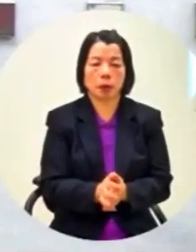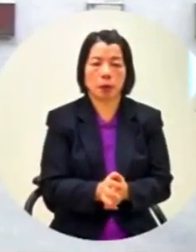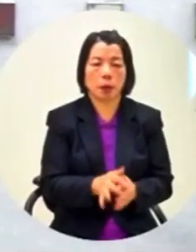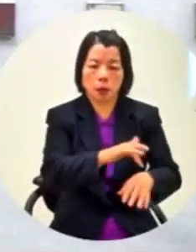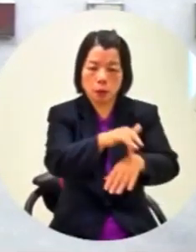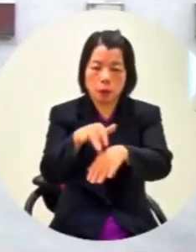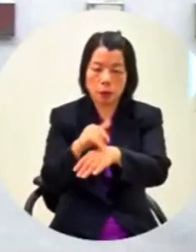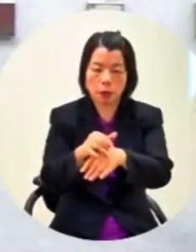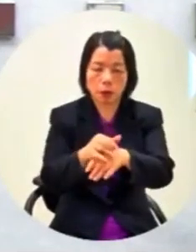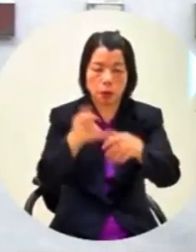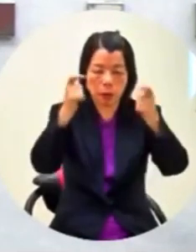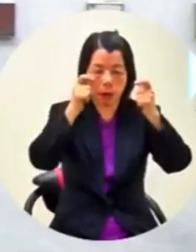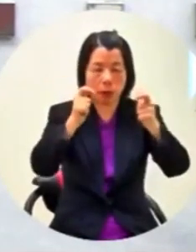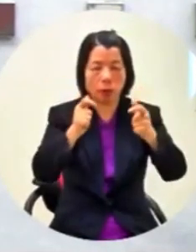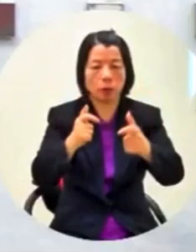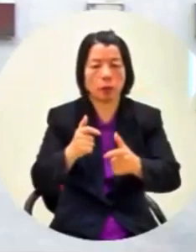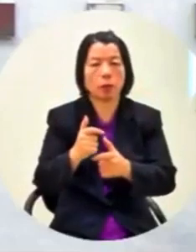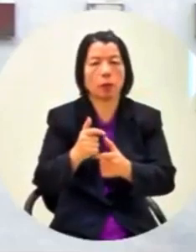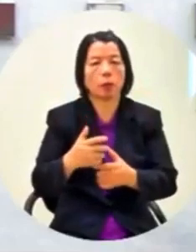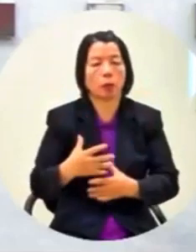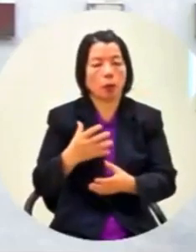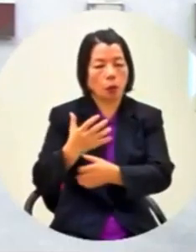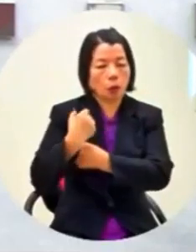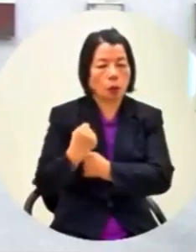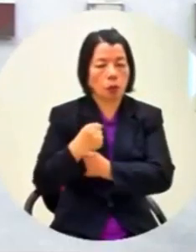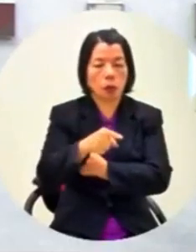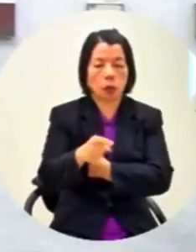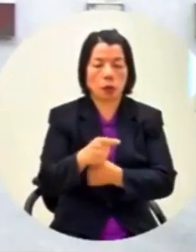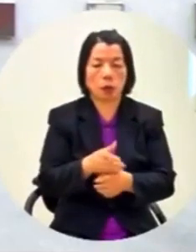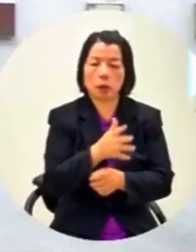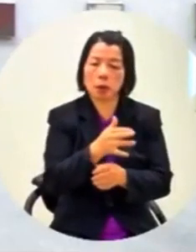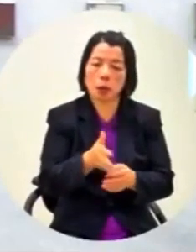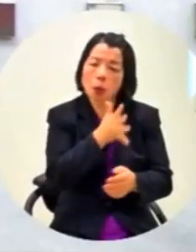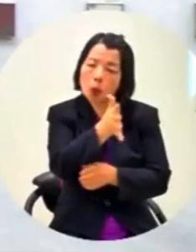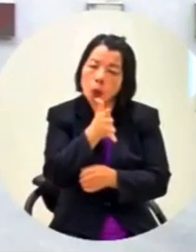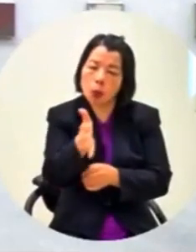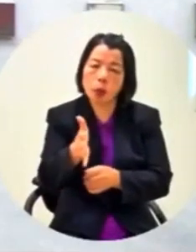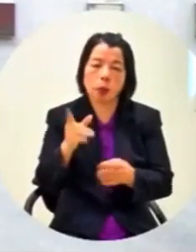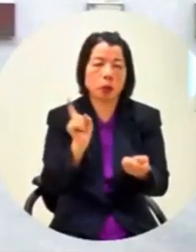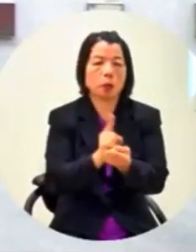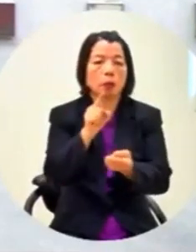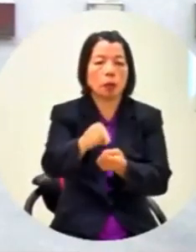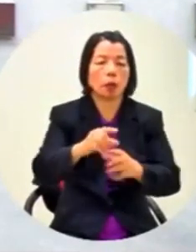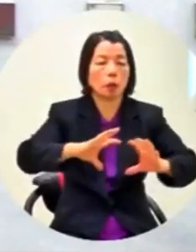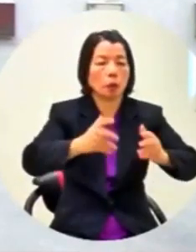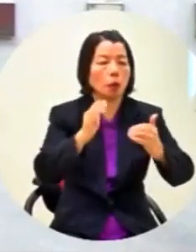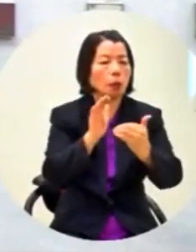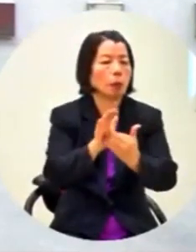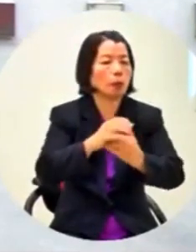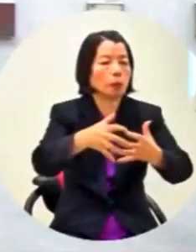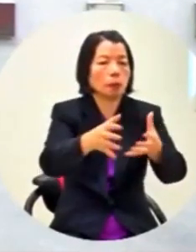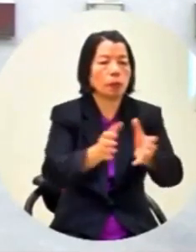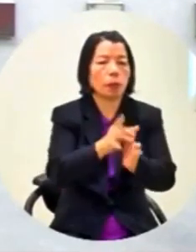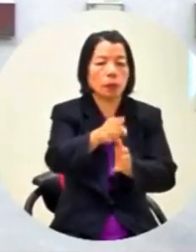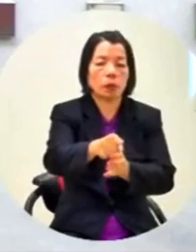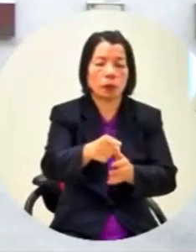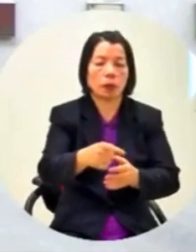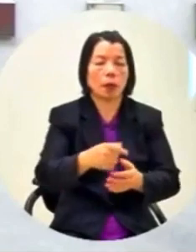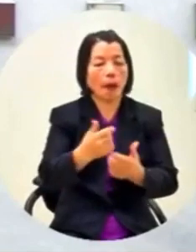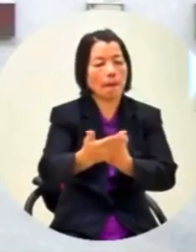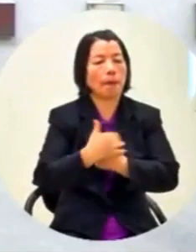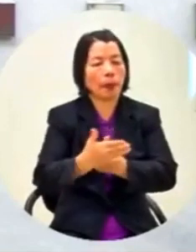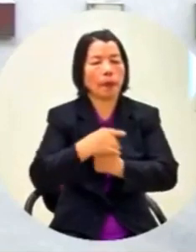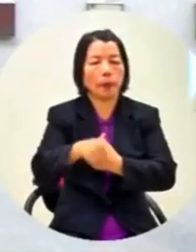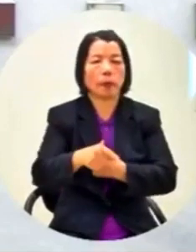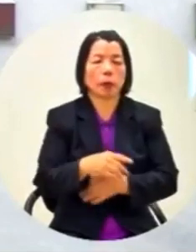军弟兄们的疫调。也非常感谢国防部的后勤支援，许多民众恐惧由阴